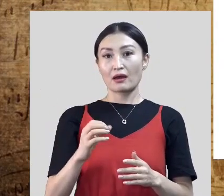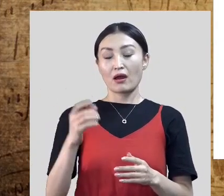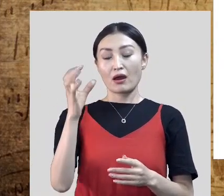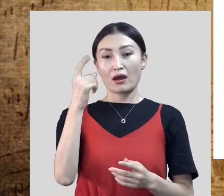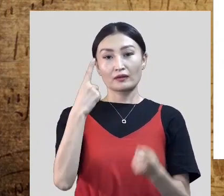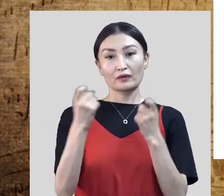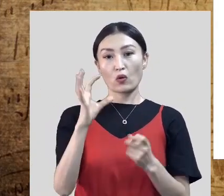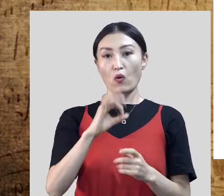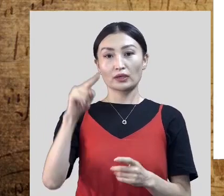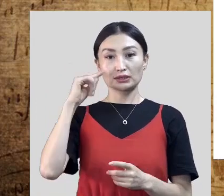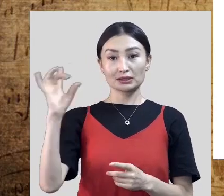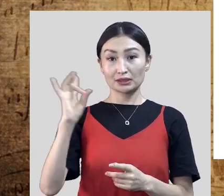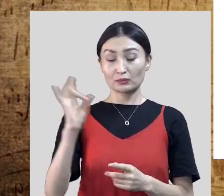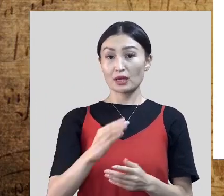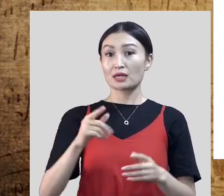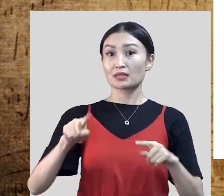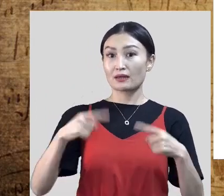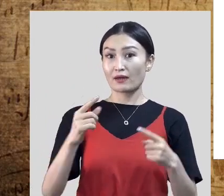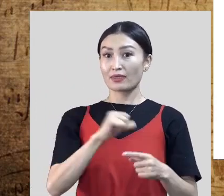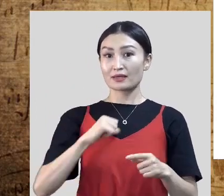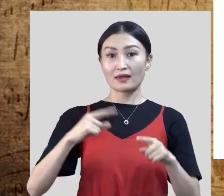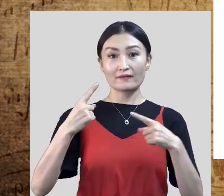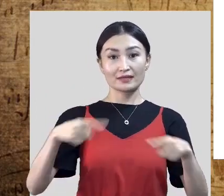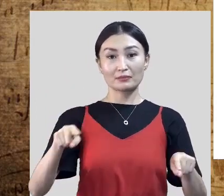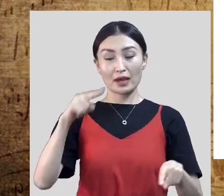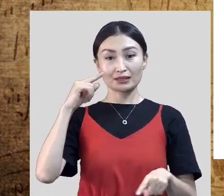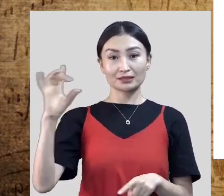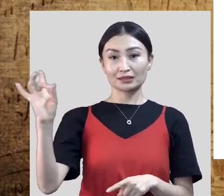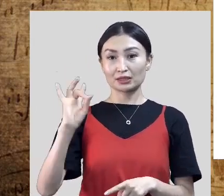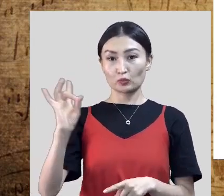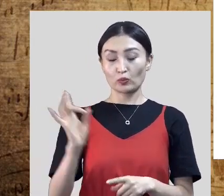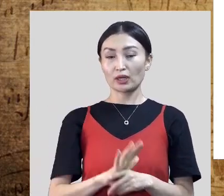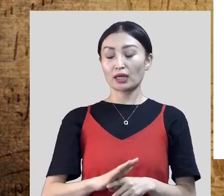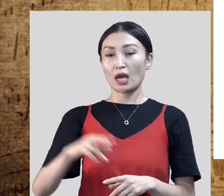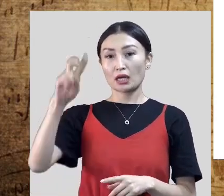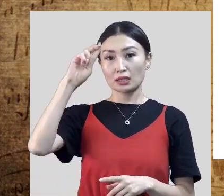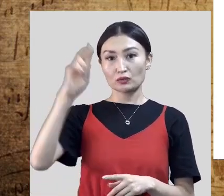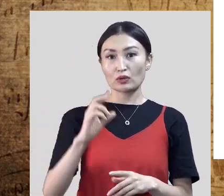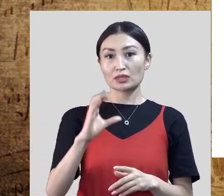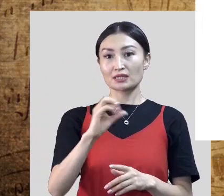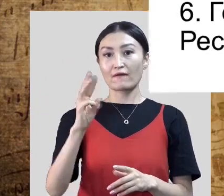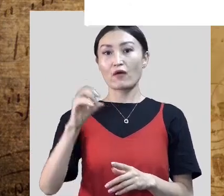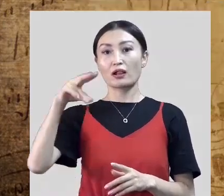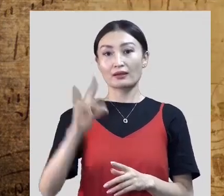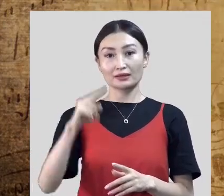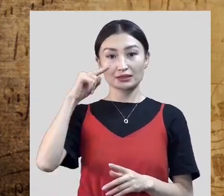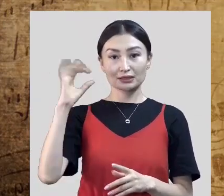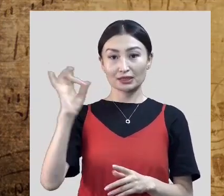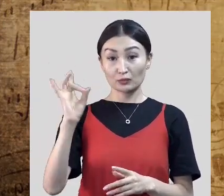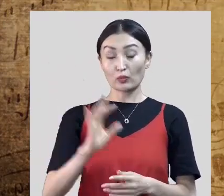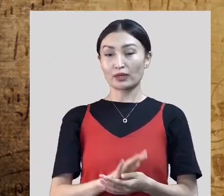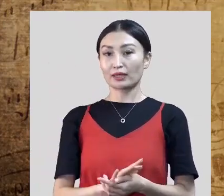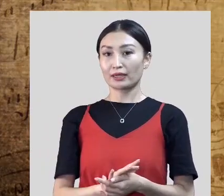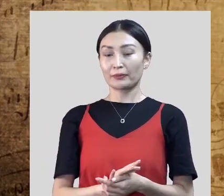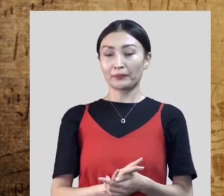о Кыргызской республике, становление независимой Кыргызской республики, государственные символы Кыргызской республики.